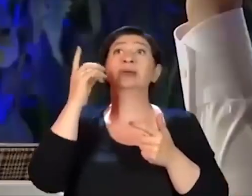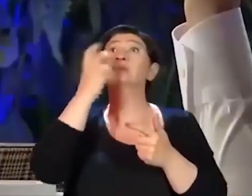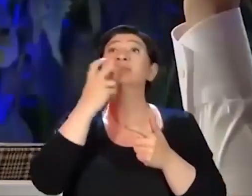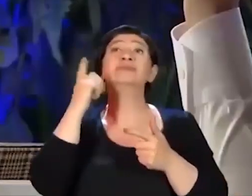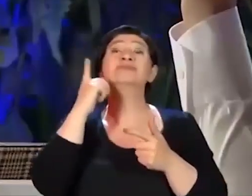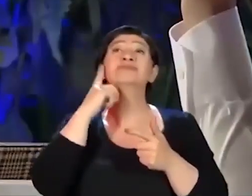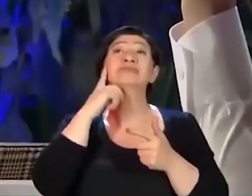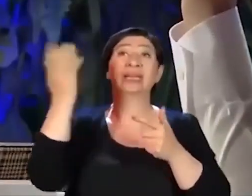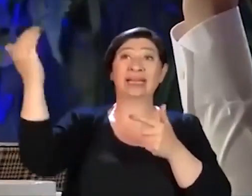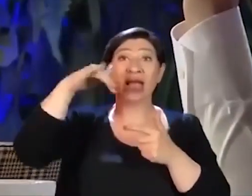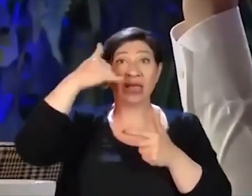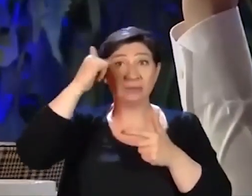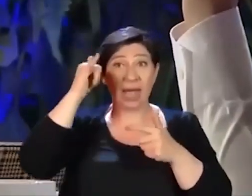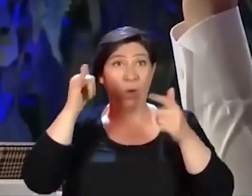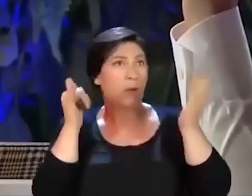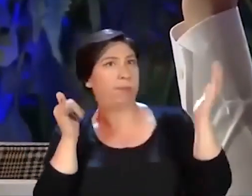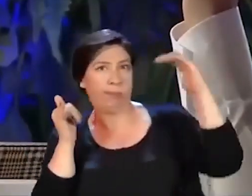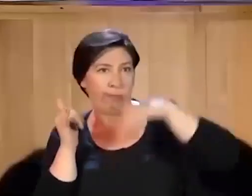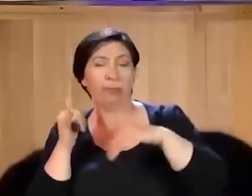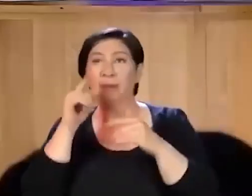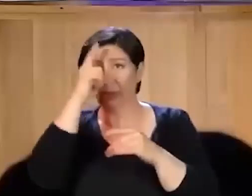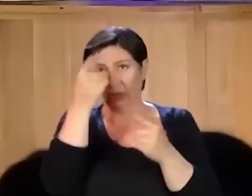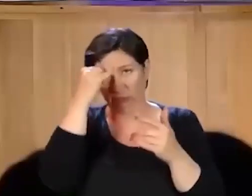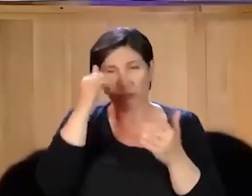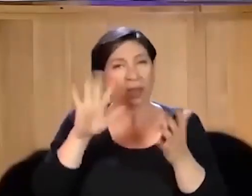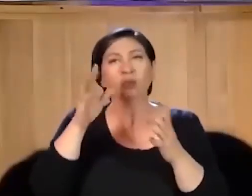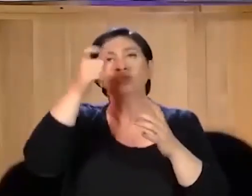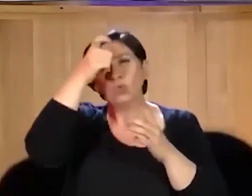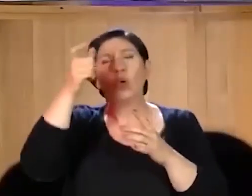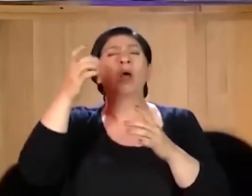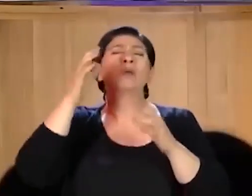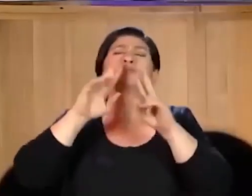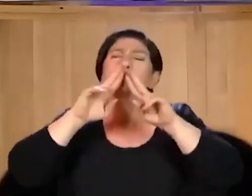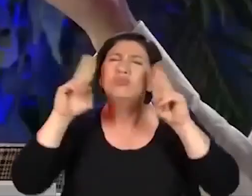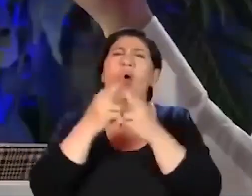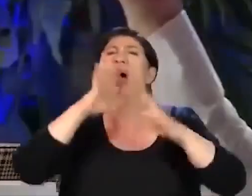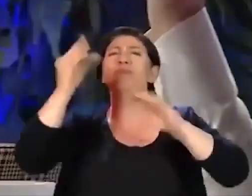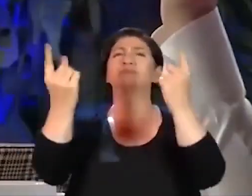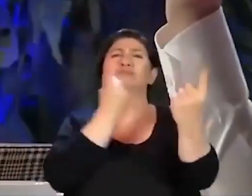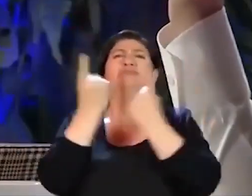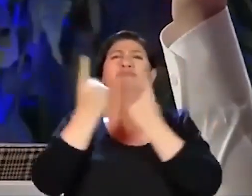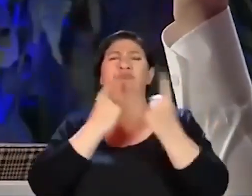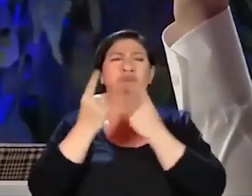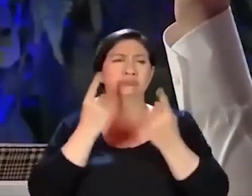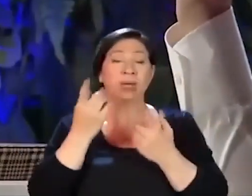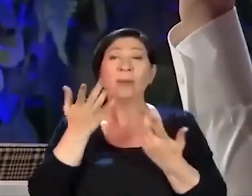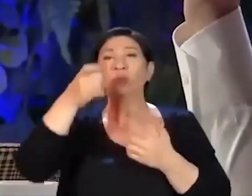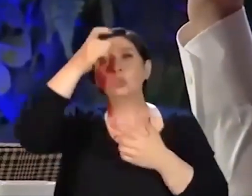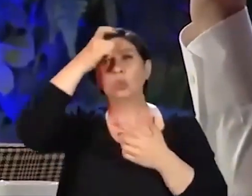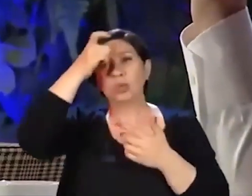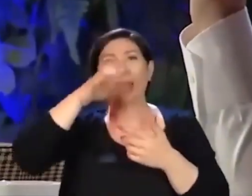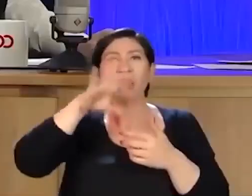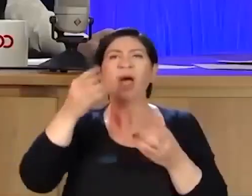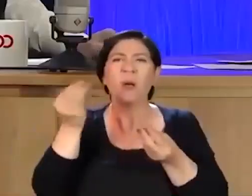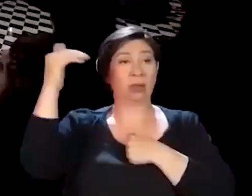geldiğinde İspanyollar, Türkiye'de yaşayan İspanyollar gelmiyor herhalde. Tabii ki. Yani uluslararası tabii bir ki, star. Uluslararası bir yıldız tabii ki. Evet ama Türkiye'de her şeyi